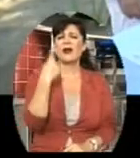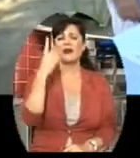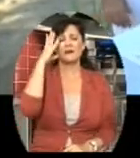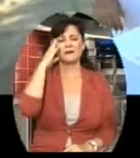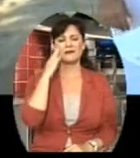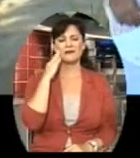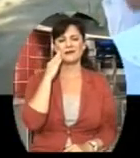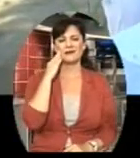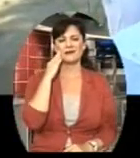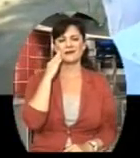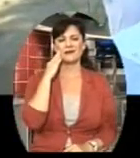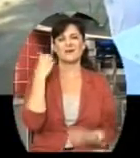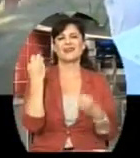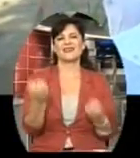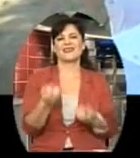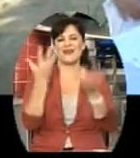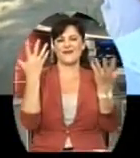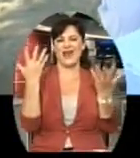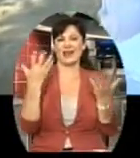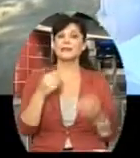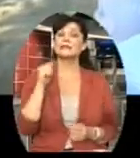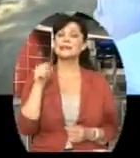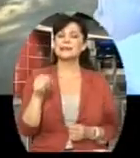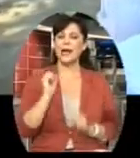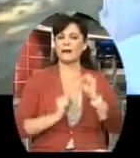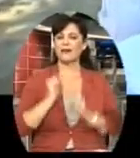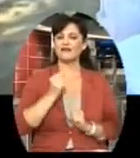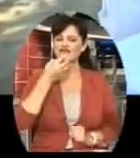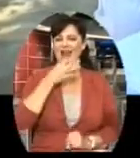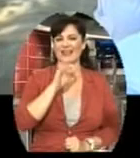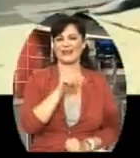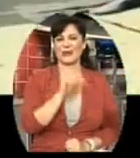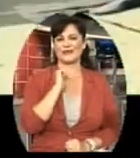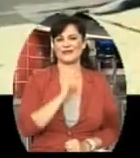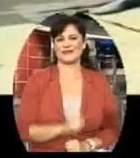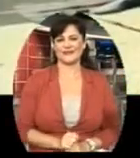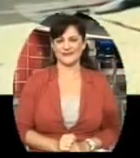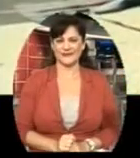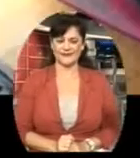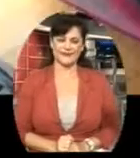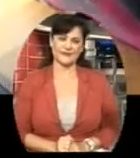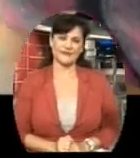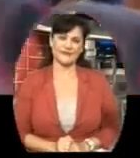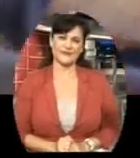והנפש. בנוף הפרוע. בנוף הפרוע, שזה האנרגיות הכי טובות שקיימות.